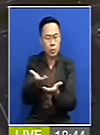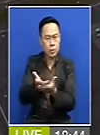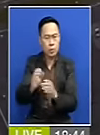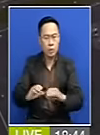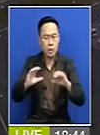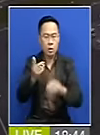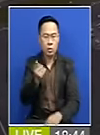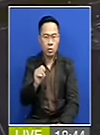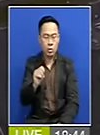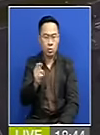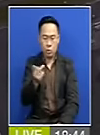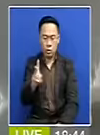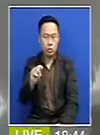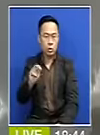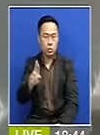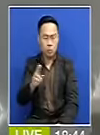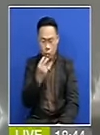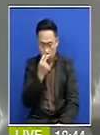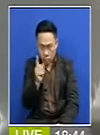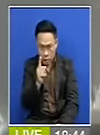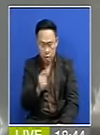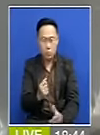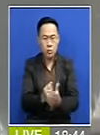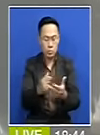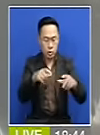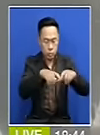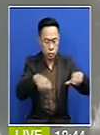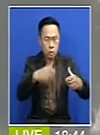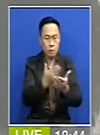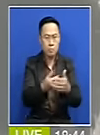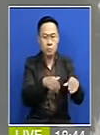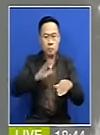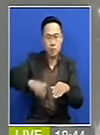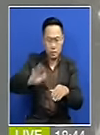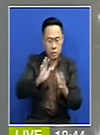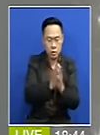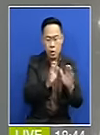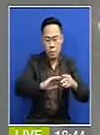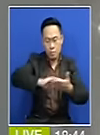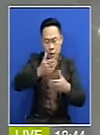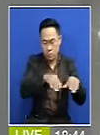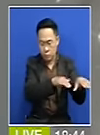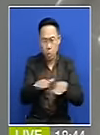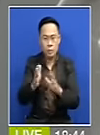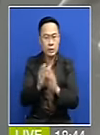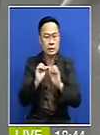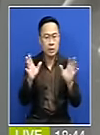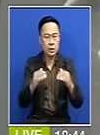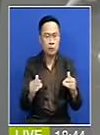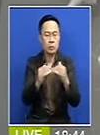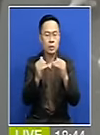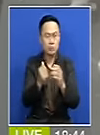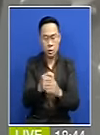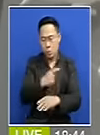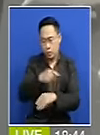มาณภาครัฐหรือว่าคตร.เห็นแบบนี้ครับไม่ควรเก็บซองราคาไว้เปิดทีหลังก็ต้องเปิดราคาไปเลยเพื่อให้เกิดความโปร่ง